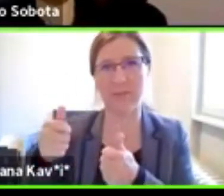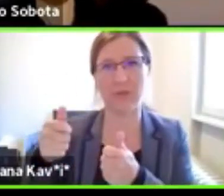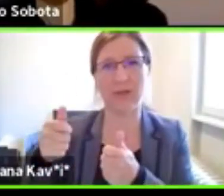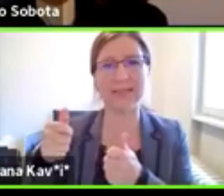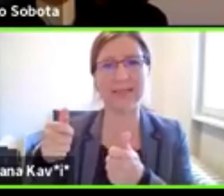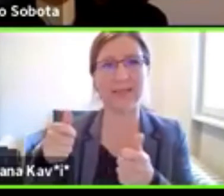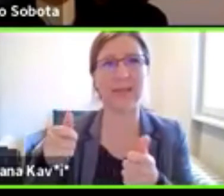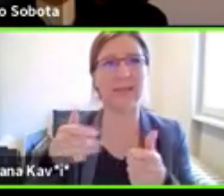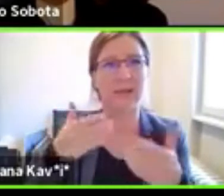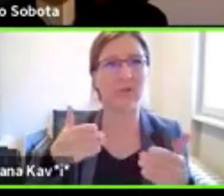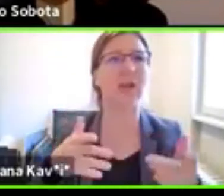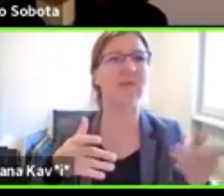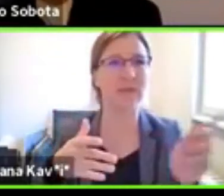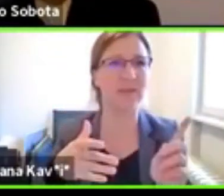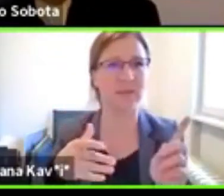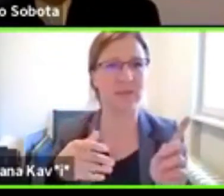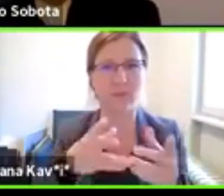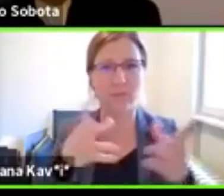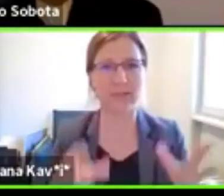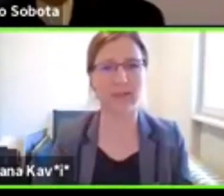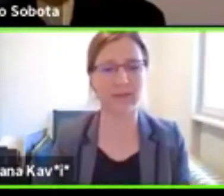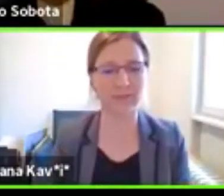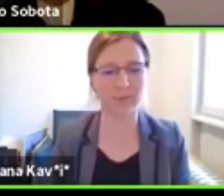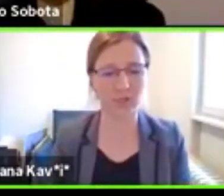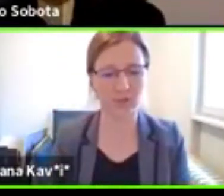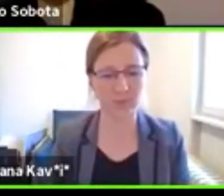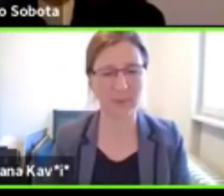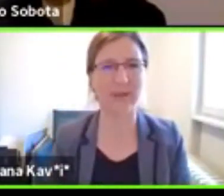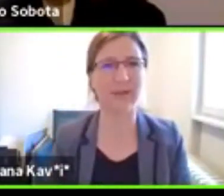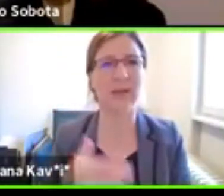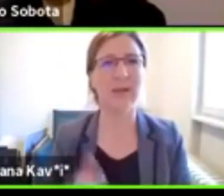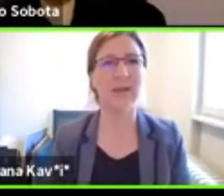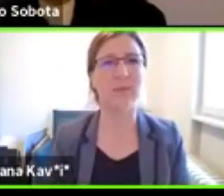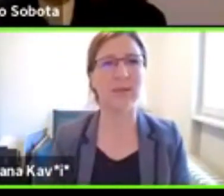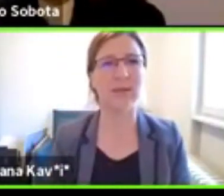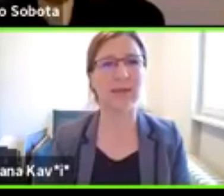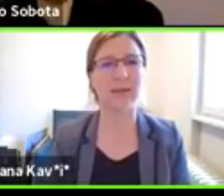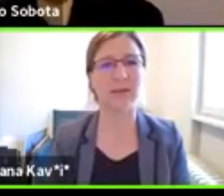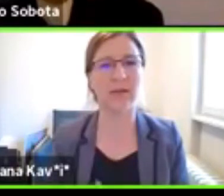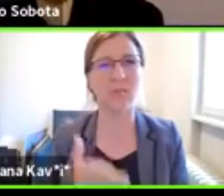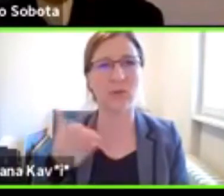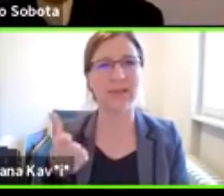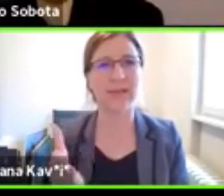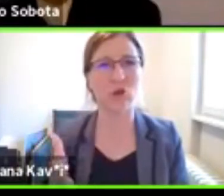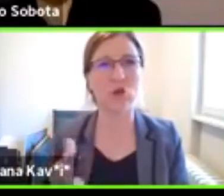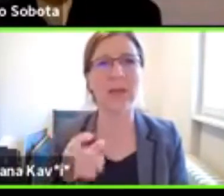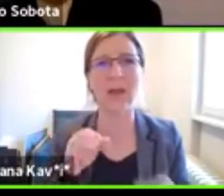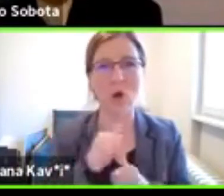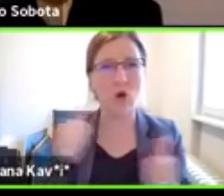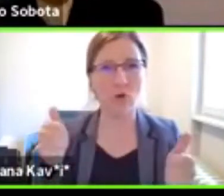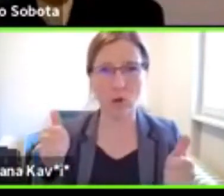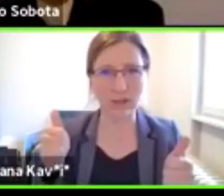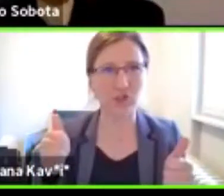jako lijepo što je naglasila, da zahvaljujući, a i vi isto dosta se često spominjala ta moderna